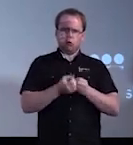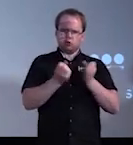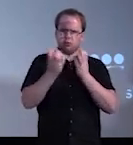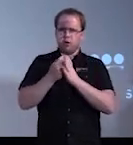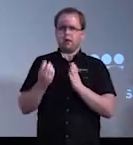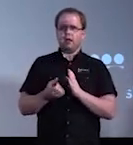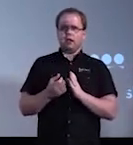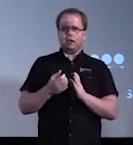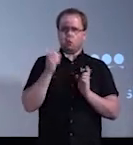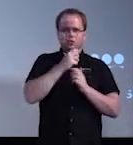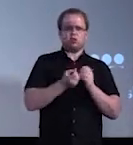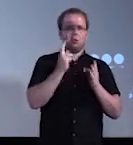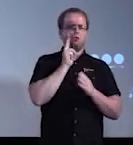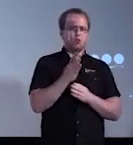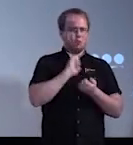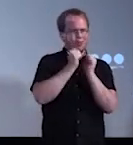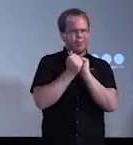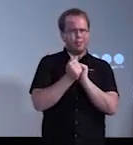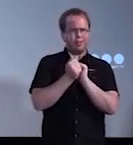att Sverigedemokraterna ska få liksom